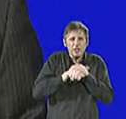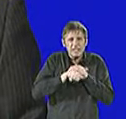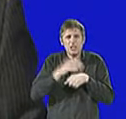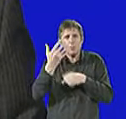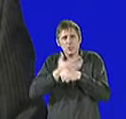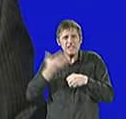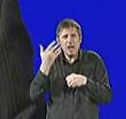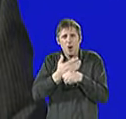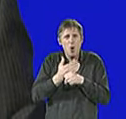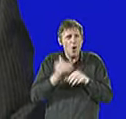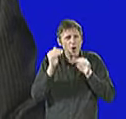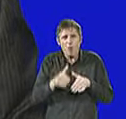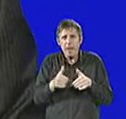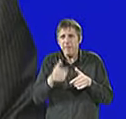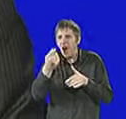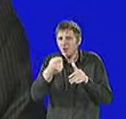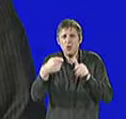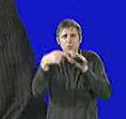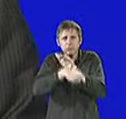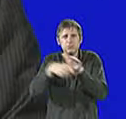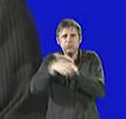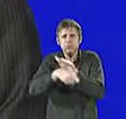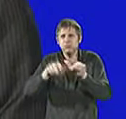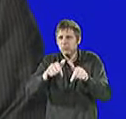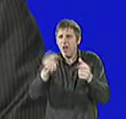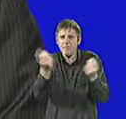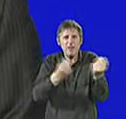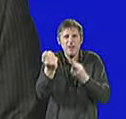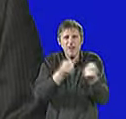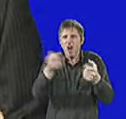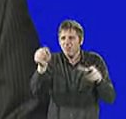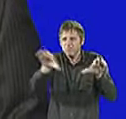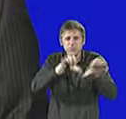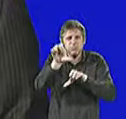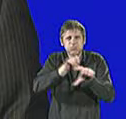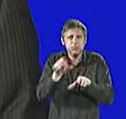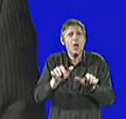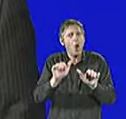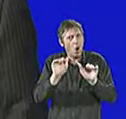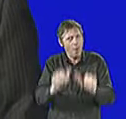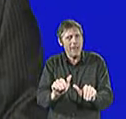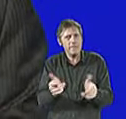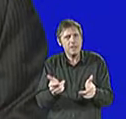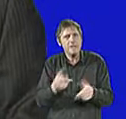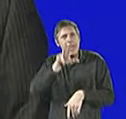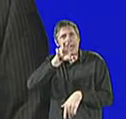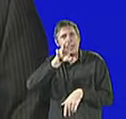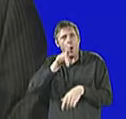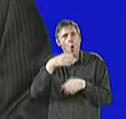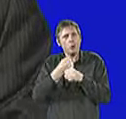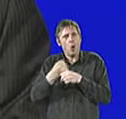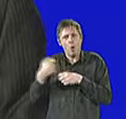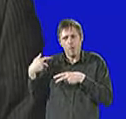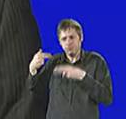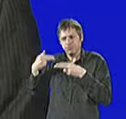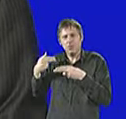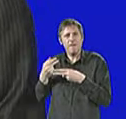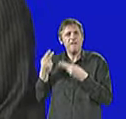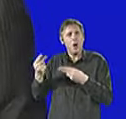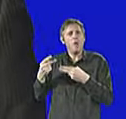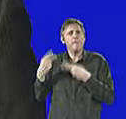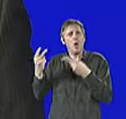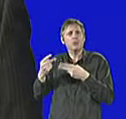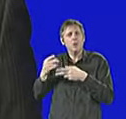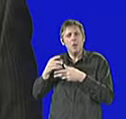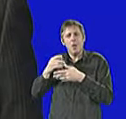5 ans. Mais je crois pouvoir le dire, pour la première fois depuis la fin des Trente Glorieuses, l'industrie, la production,